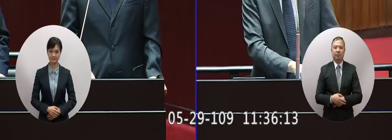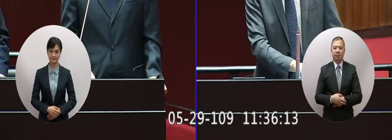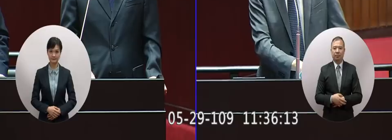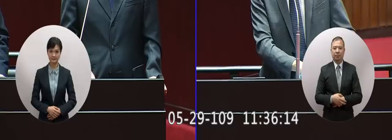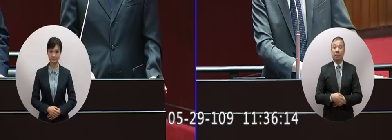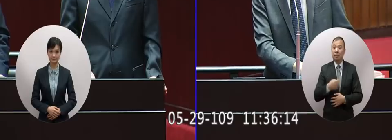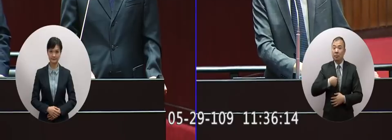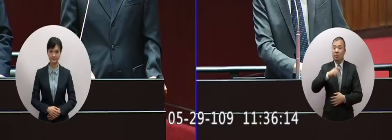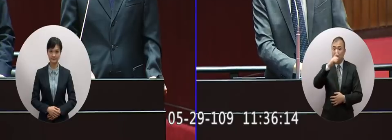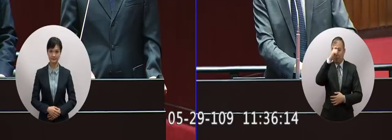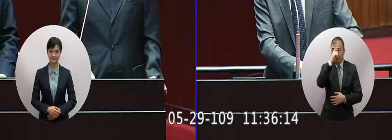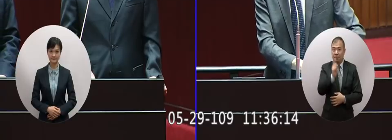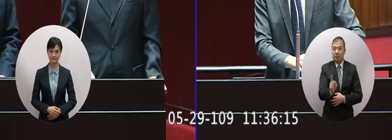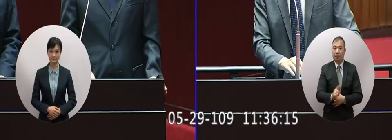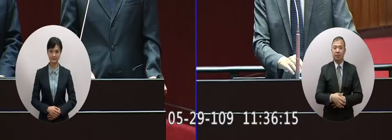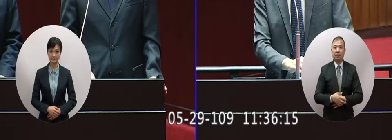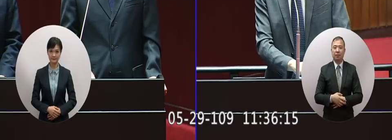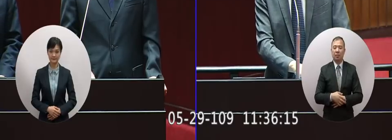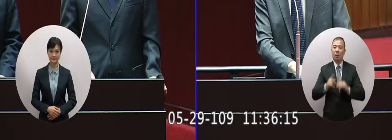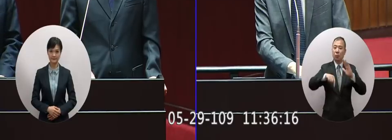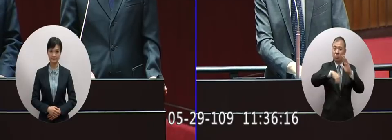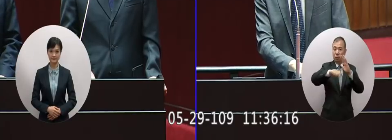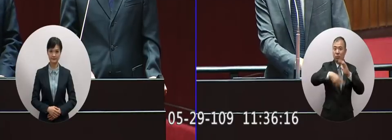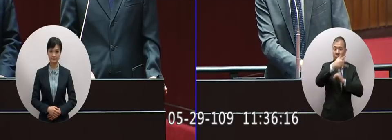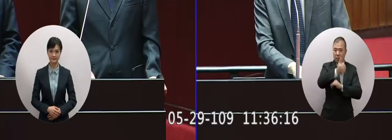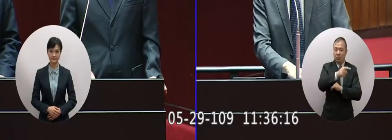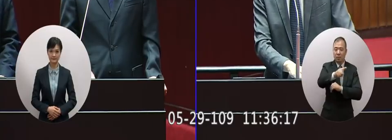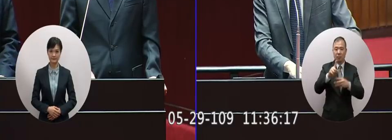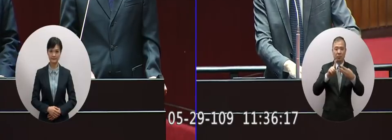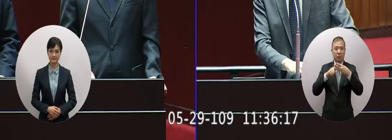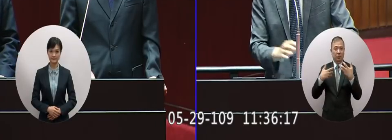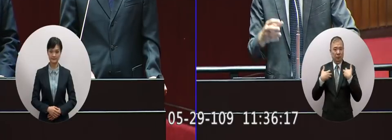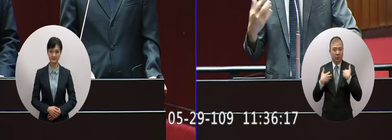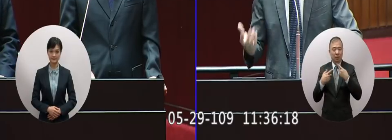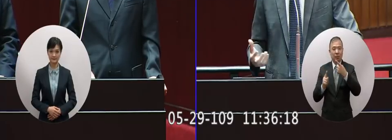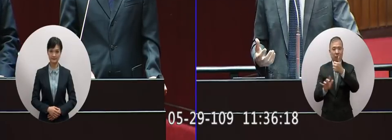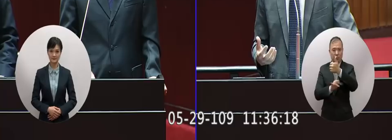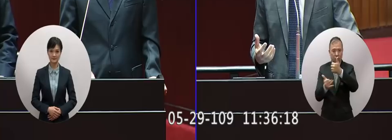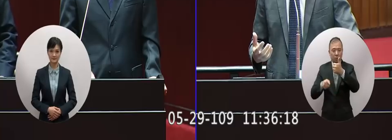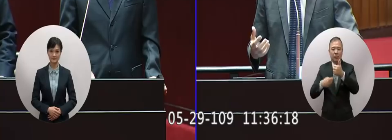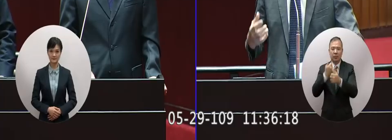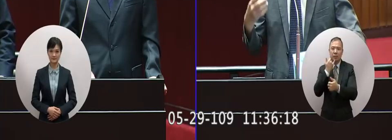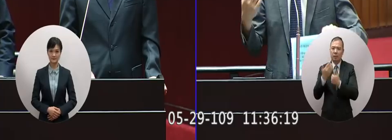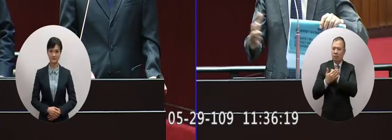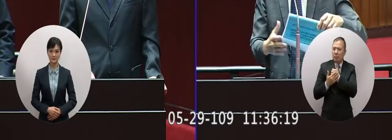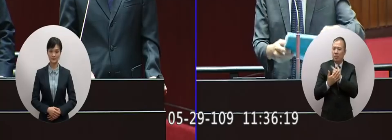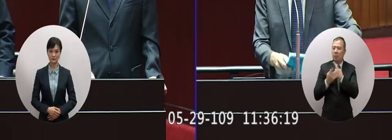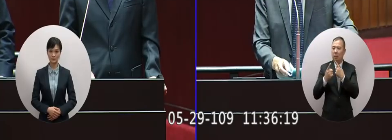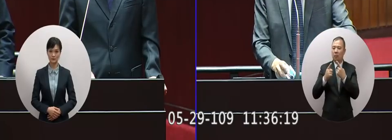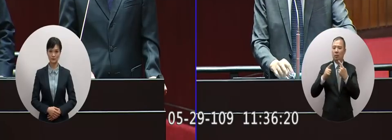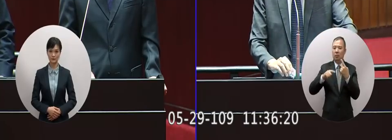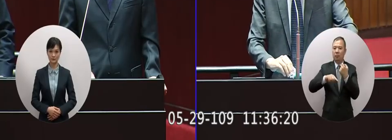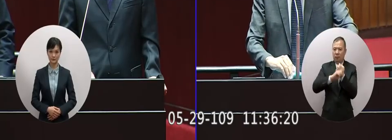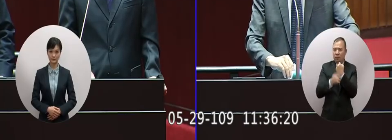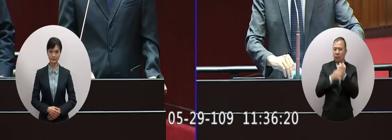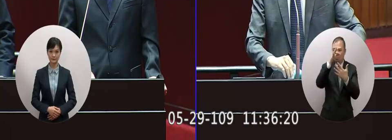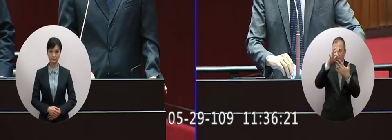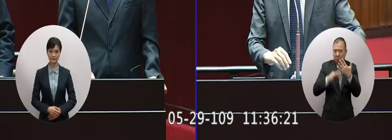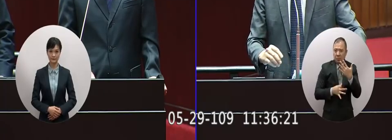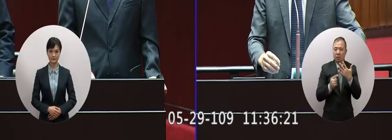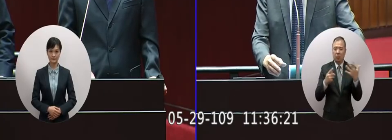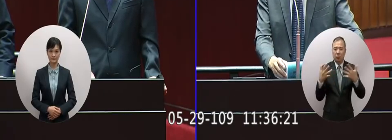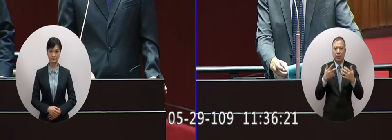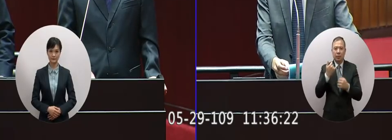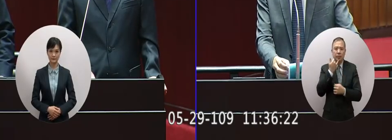我们就是希望，当然还是希望院长跟主委赶快支持，有些法制上的问题我们先把它厘定清楚，好，